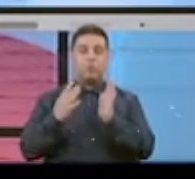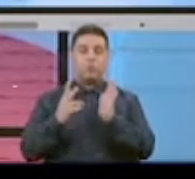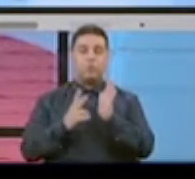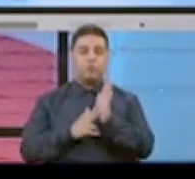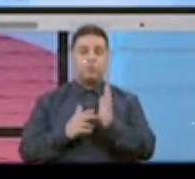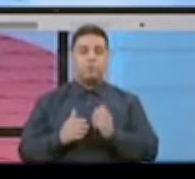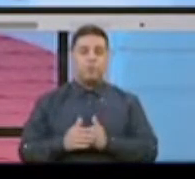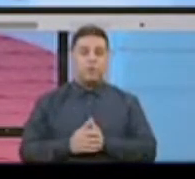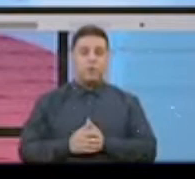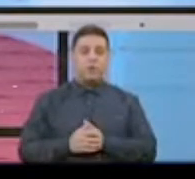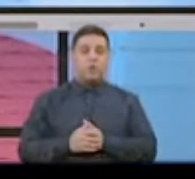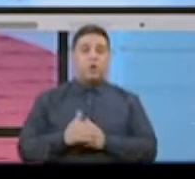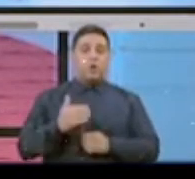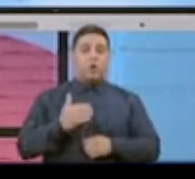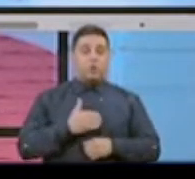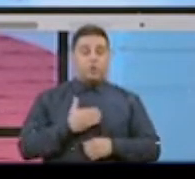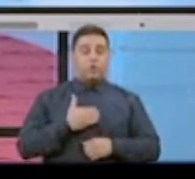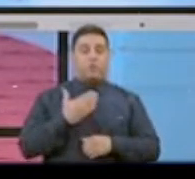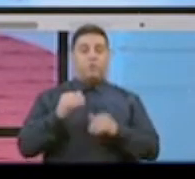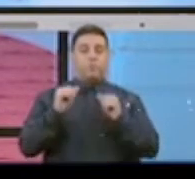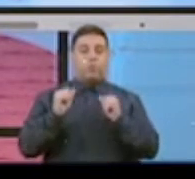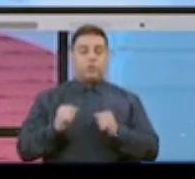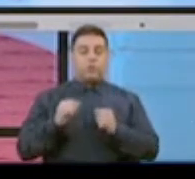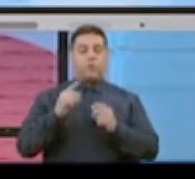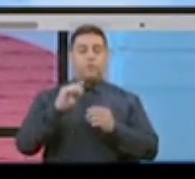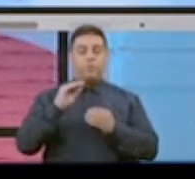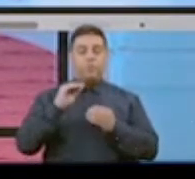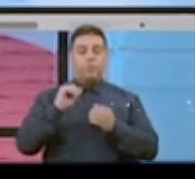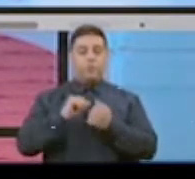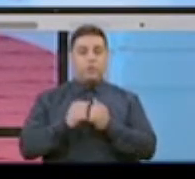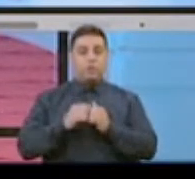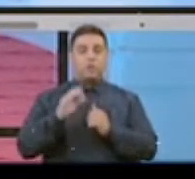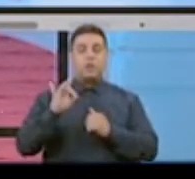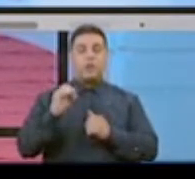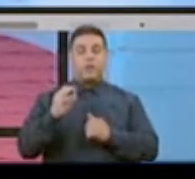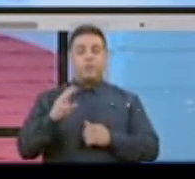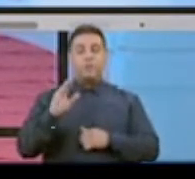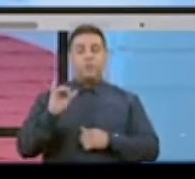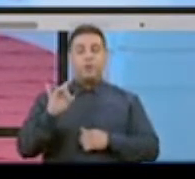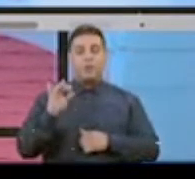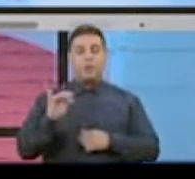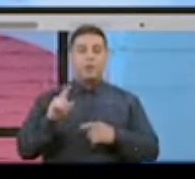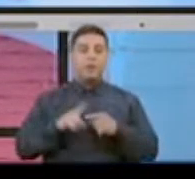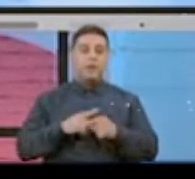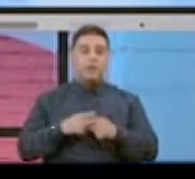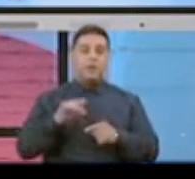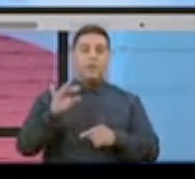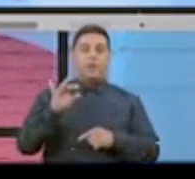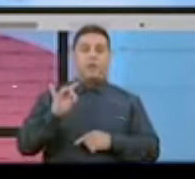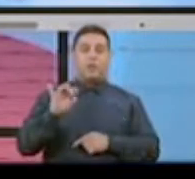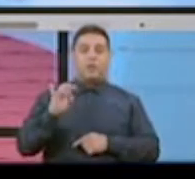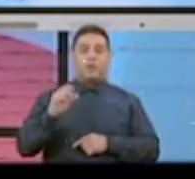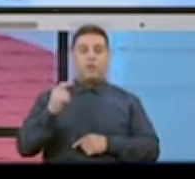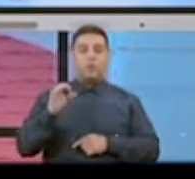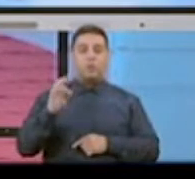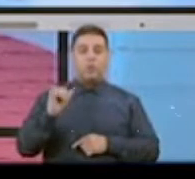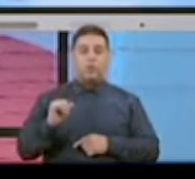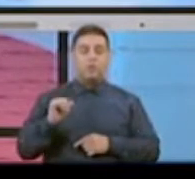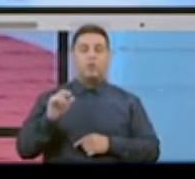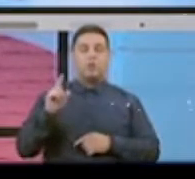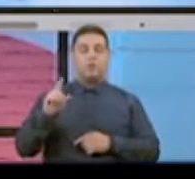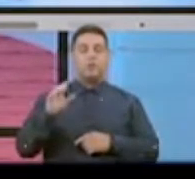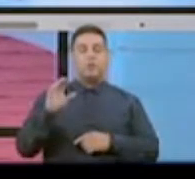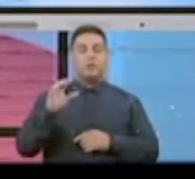странице 48. Хотите, вы можете выучить стихотворение Раимы Фархади «Светофор» или Ирины Гуриной